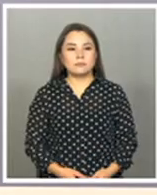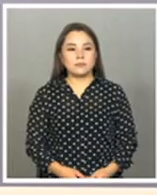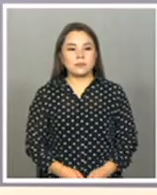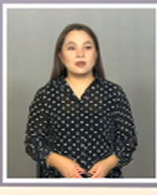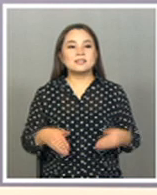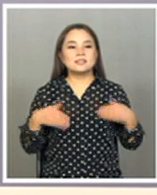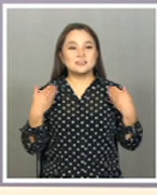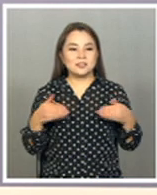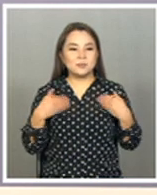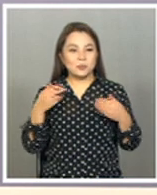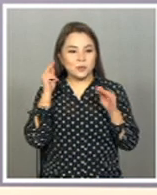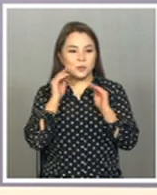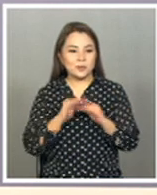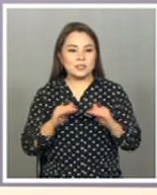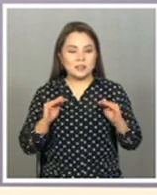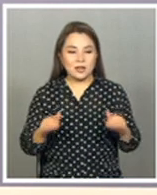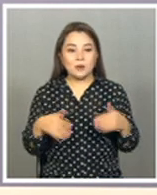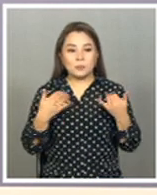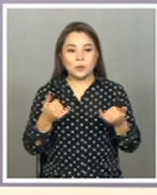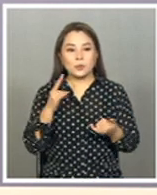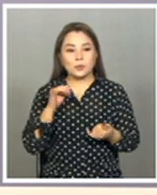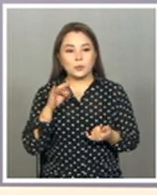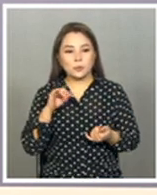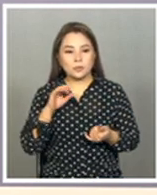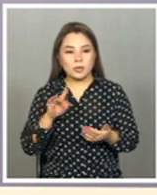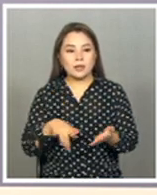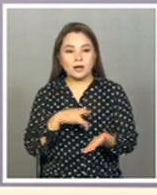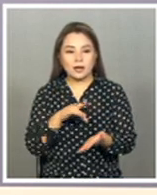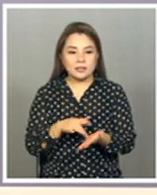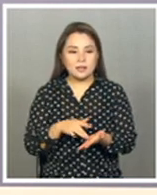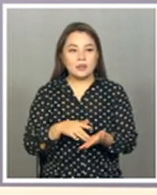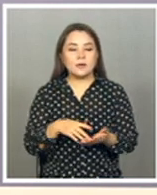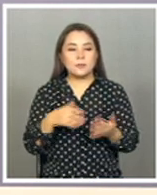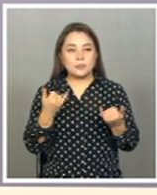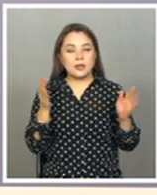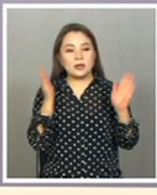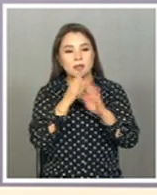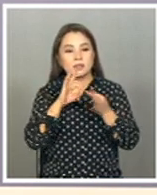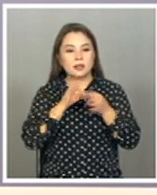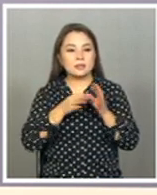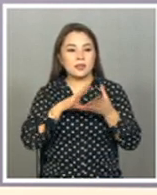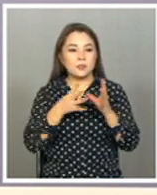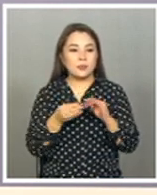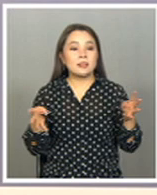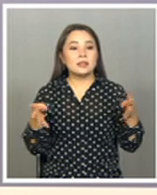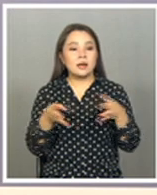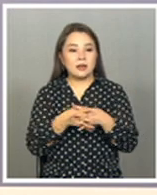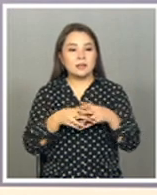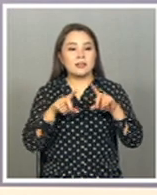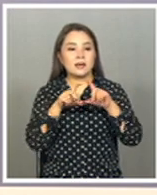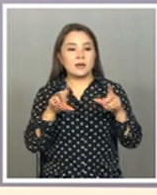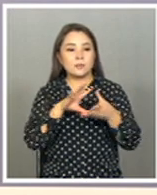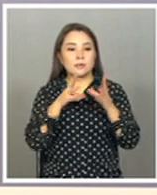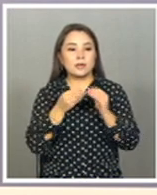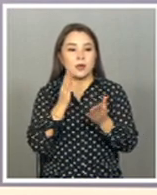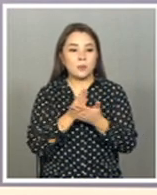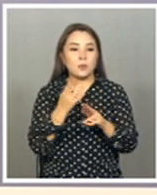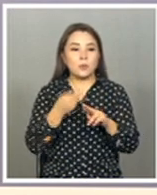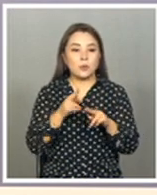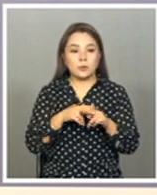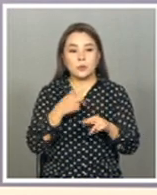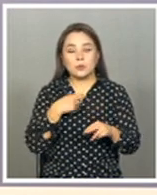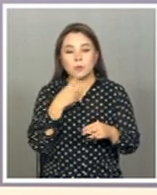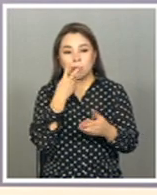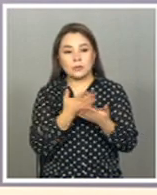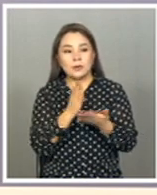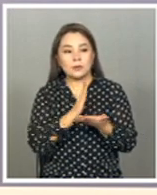Сәлеметсіздер ме, оқушылар? Нұрсұлтан қаласында тылсым мен таңғажайыпты тоғыстыратын ғимарат бар. Ол өздеріңіз көріп